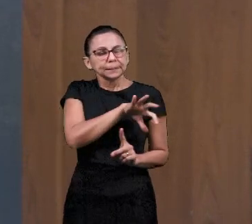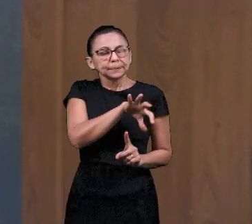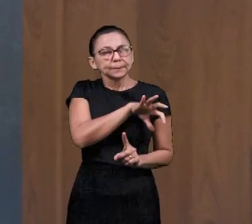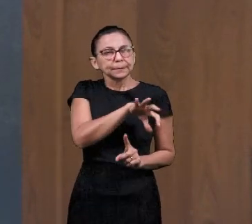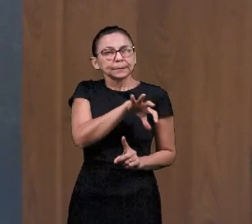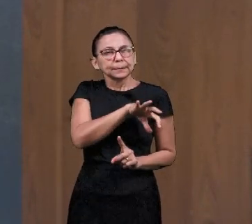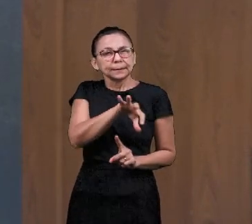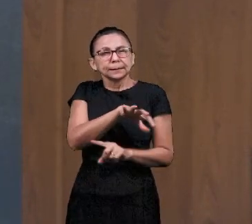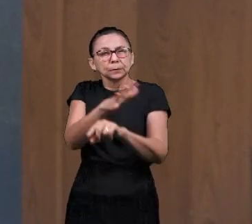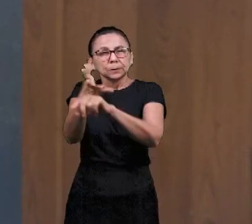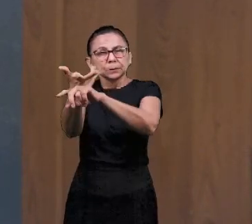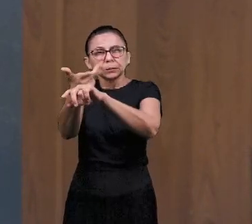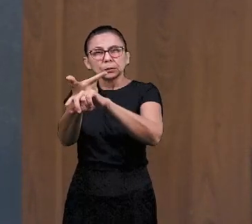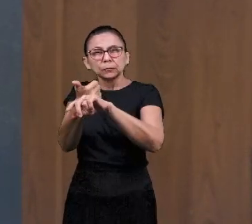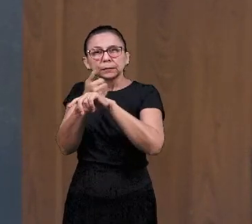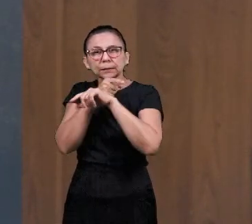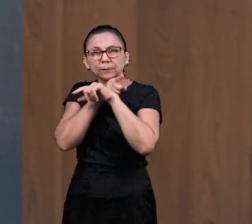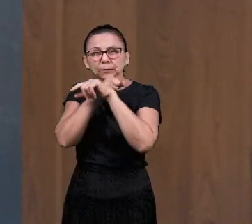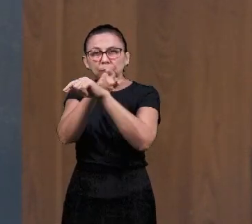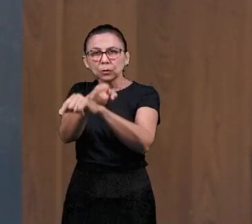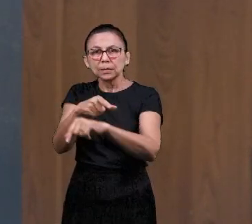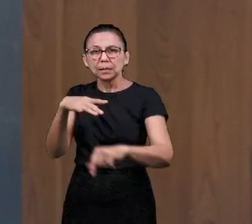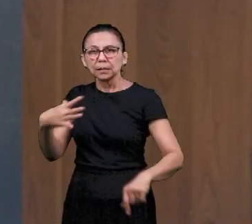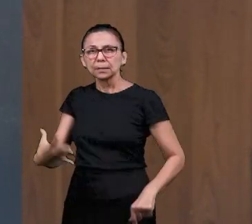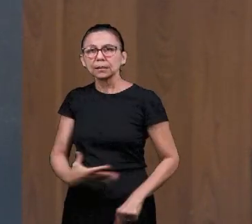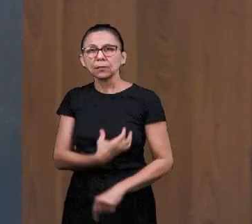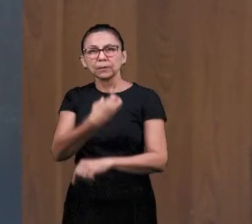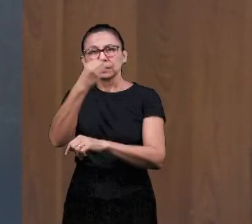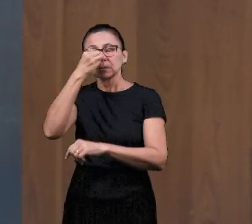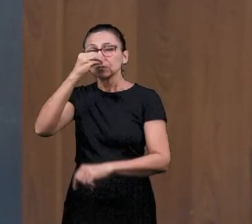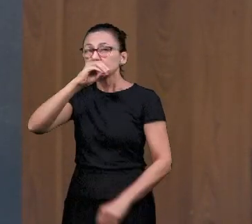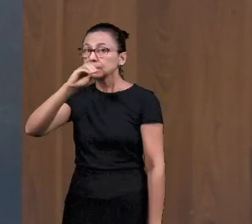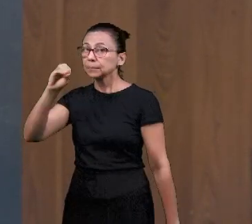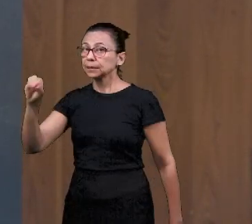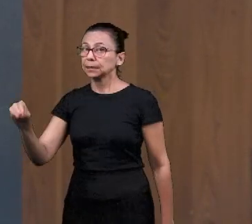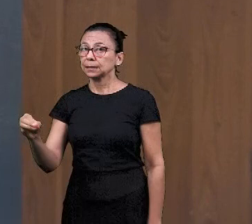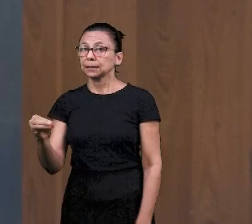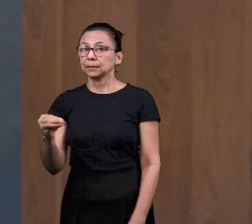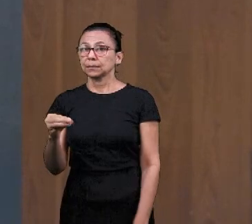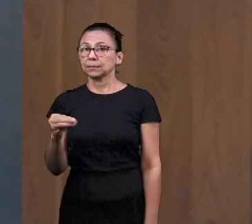si nous sommes fidèles au Seigneur, il nous fortifiera.